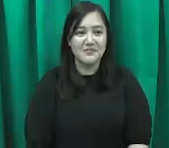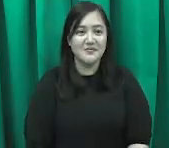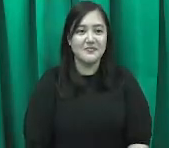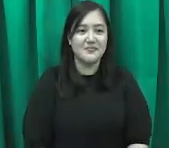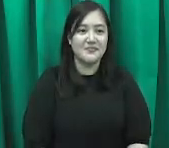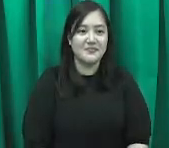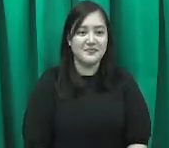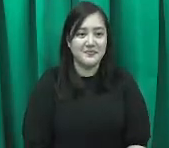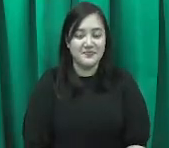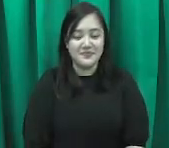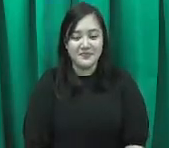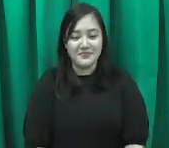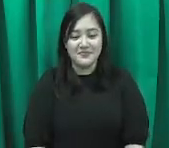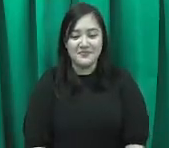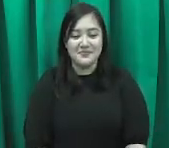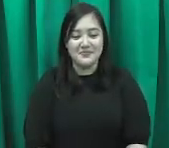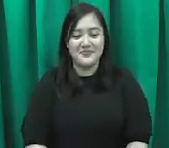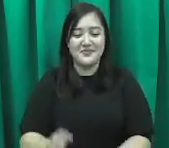Pastor Dex ito?